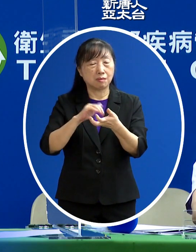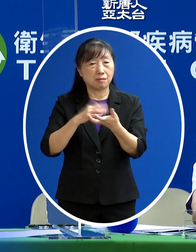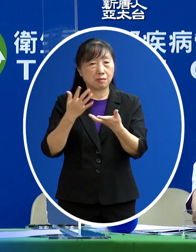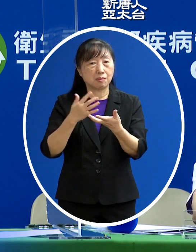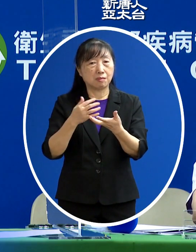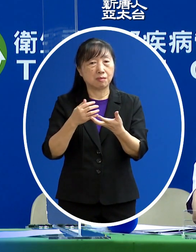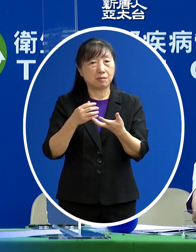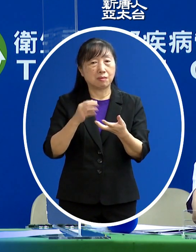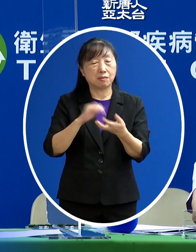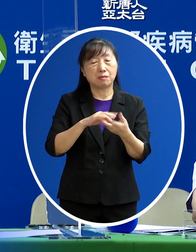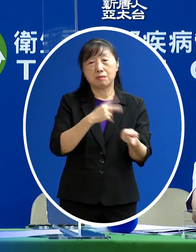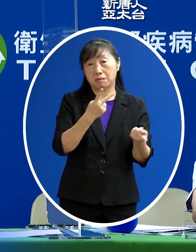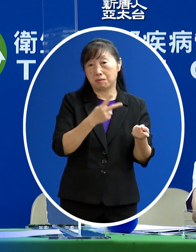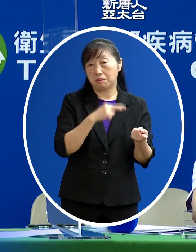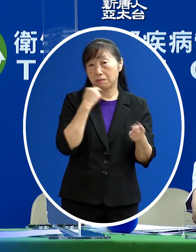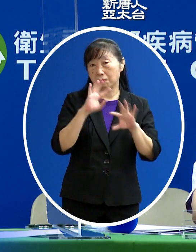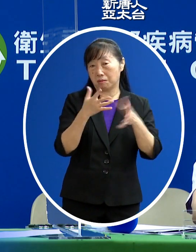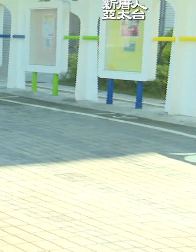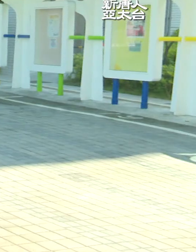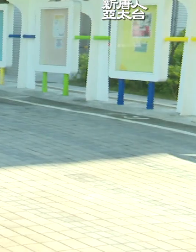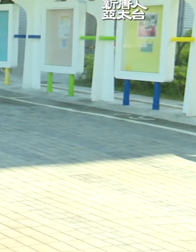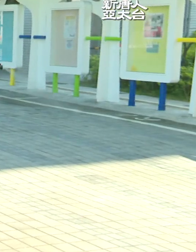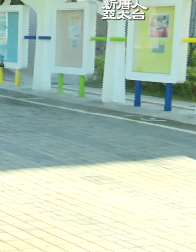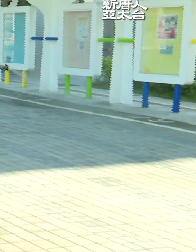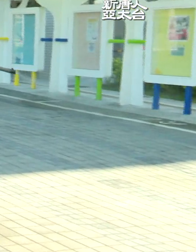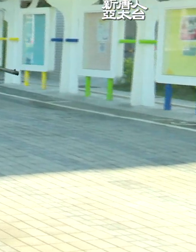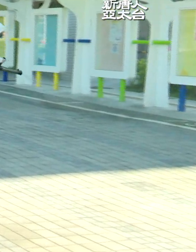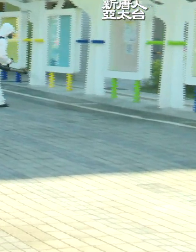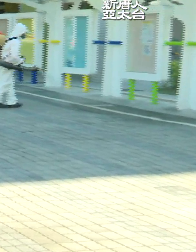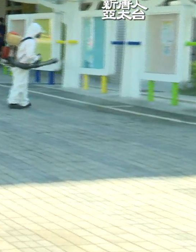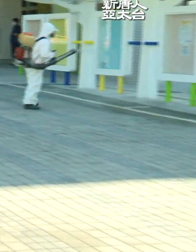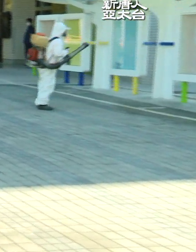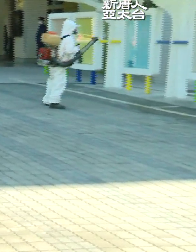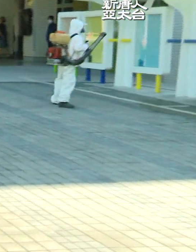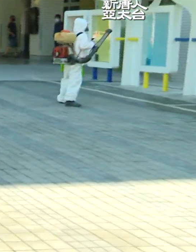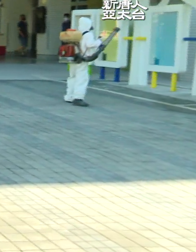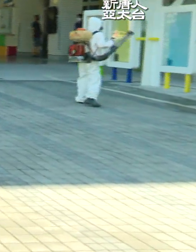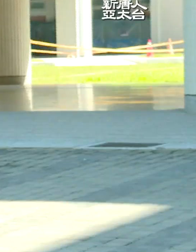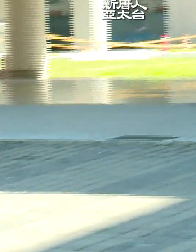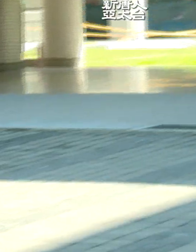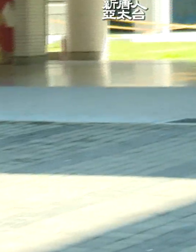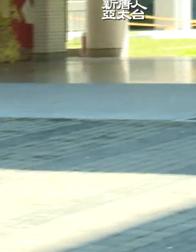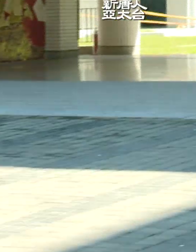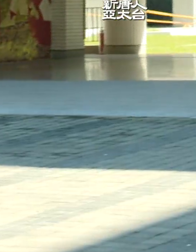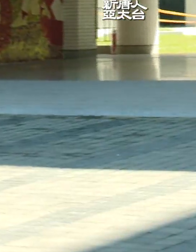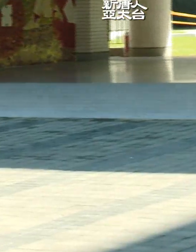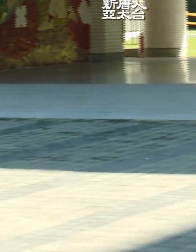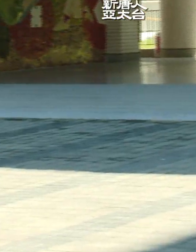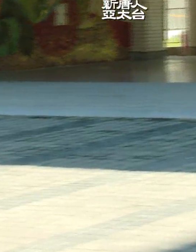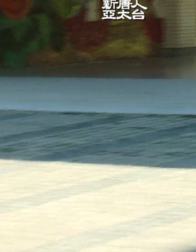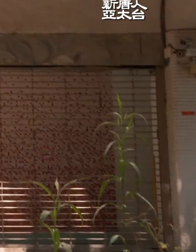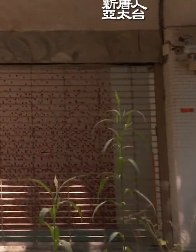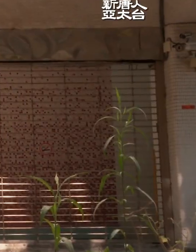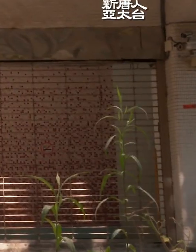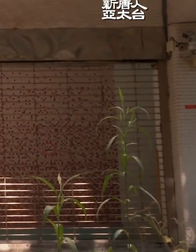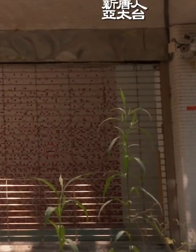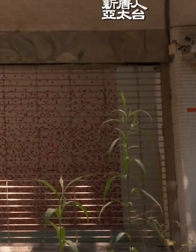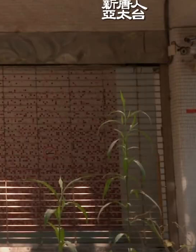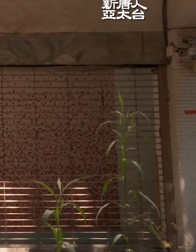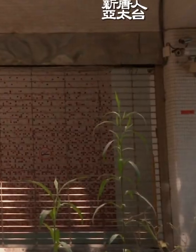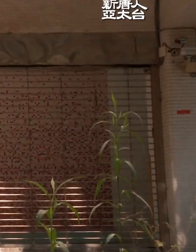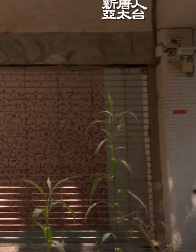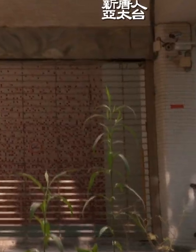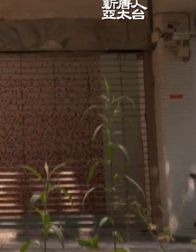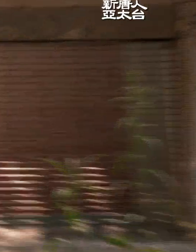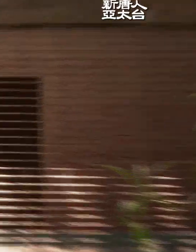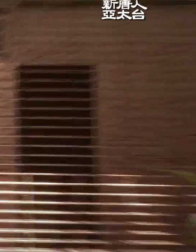是Alpha 几乎是已经确定的。 新北某幼儿园群聚案扩大，周二再新增五例，包括两名